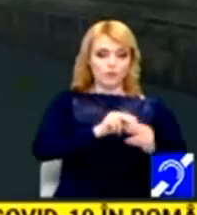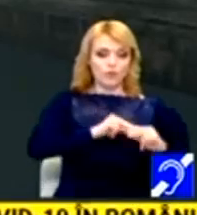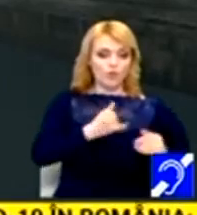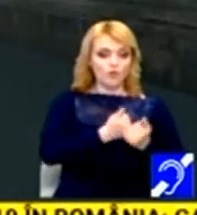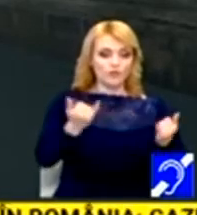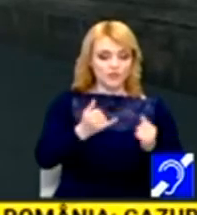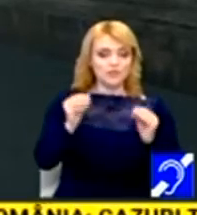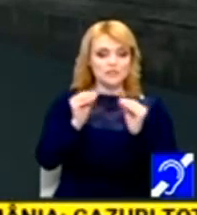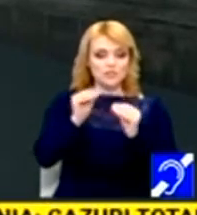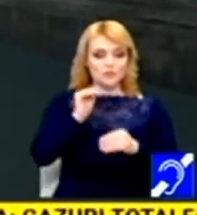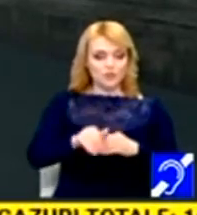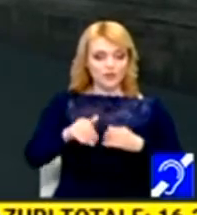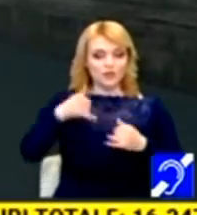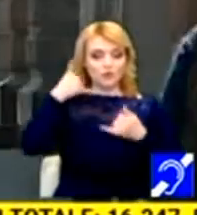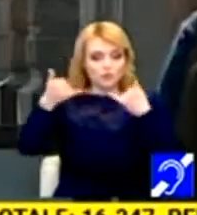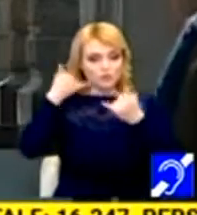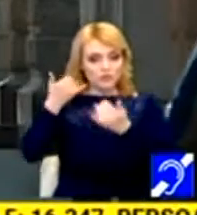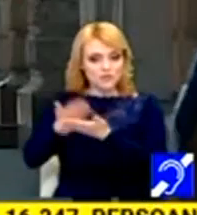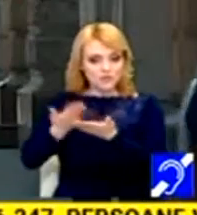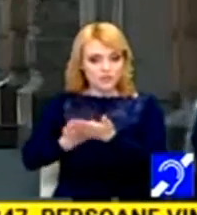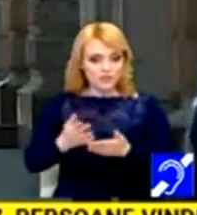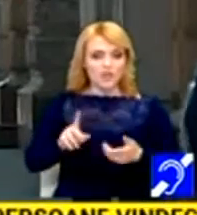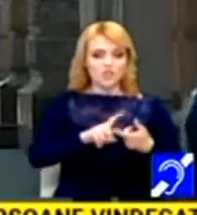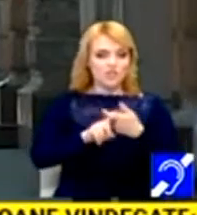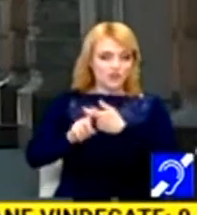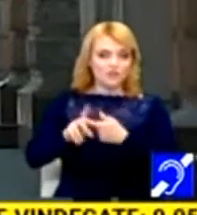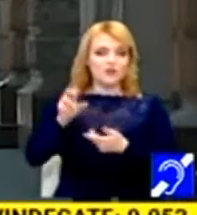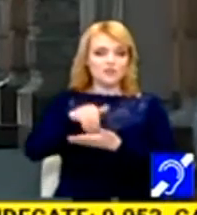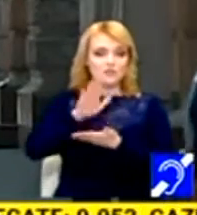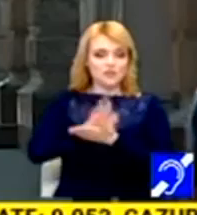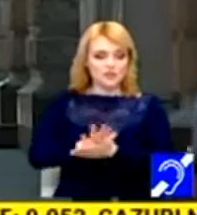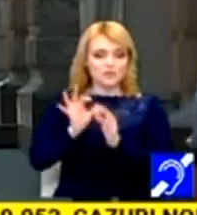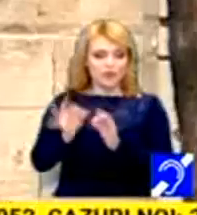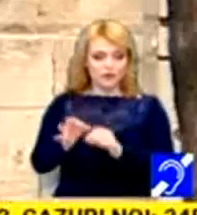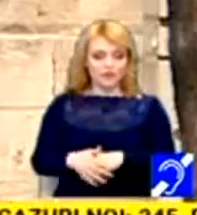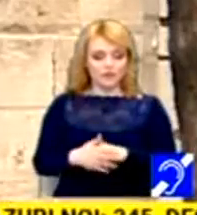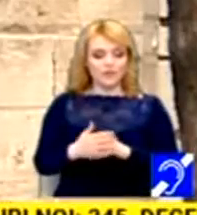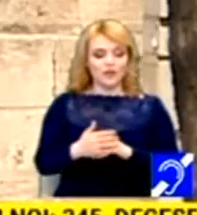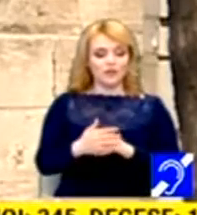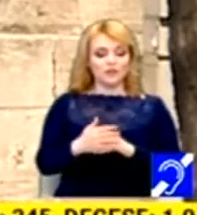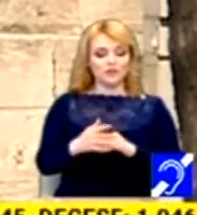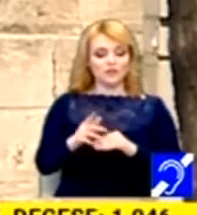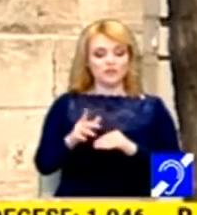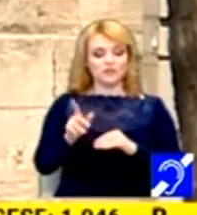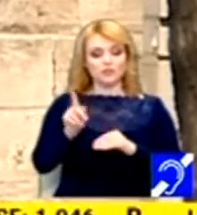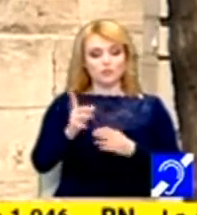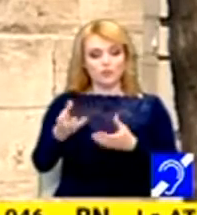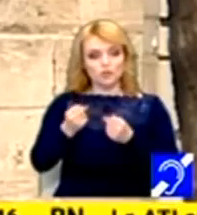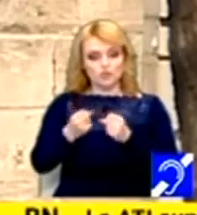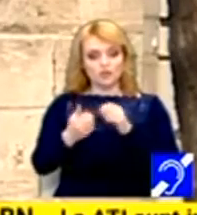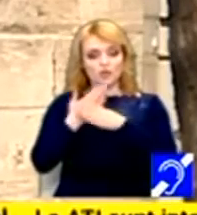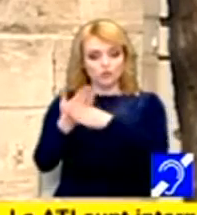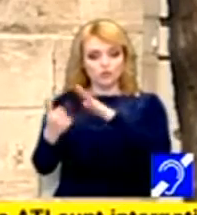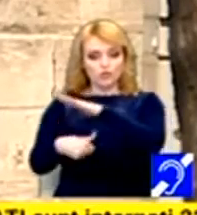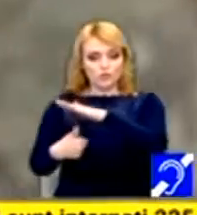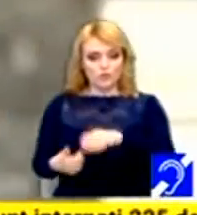peste 10.000 de consultații telefonice, în principal despre înregistrarea statutului de șomer și accesarea ajutorului de șomaj pe perioada